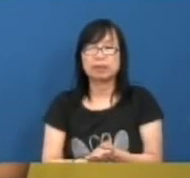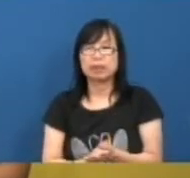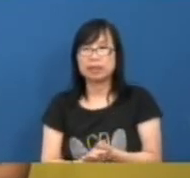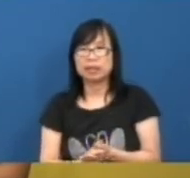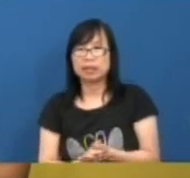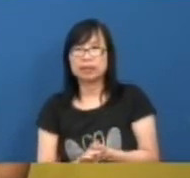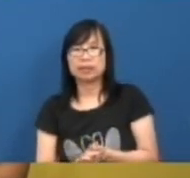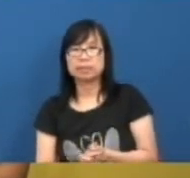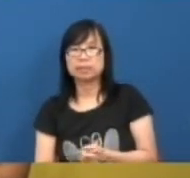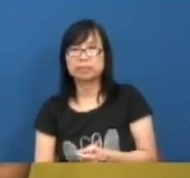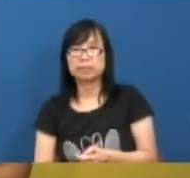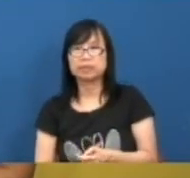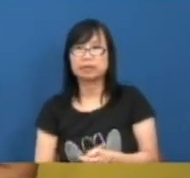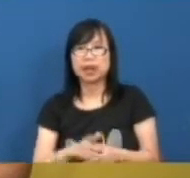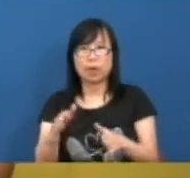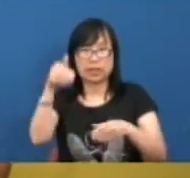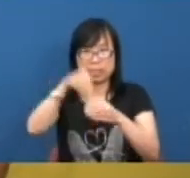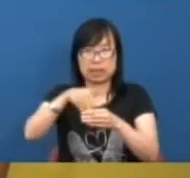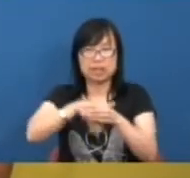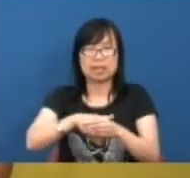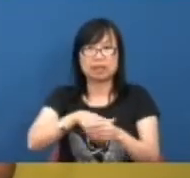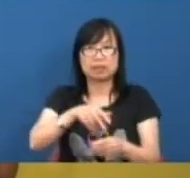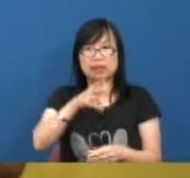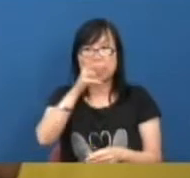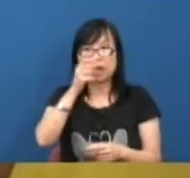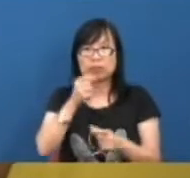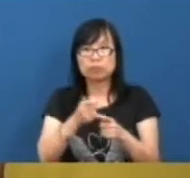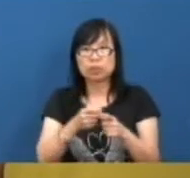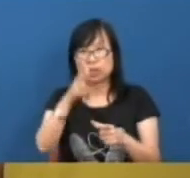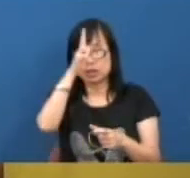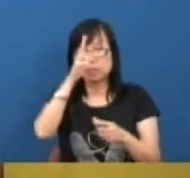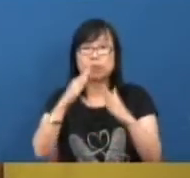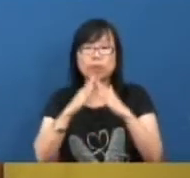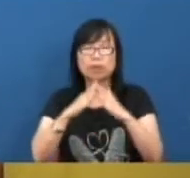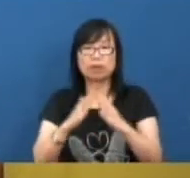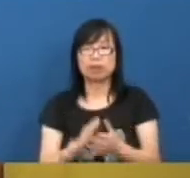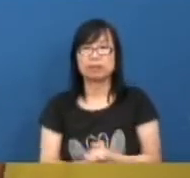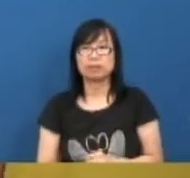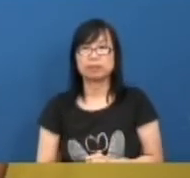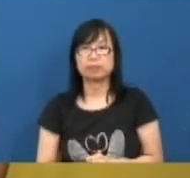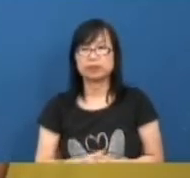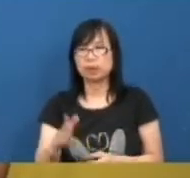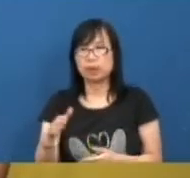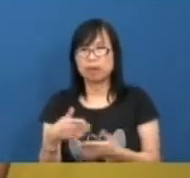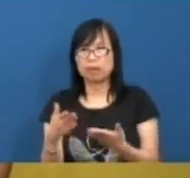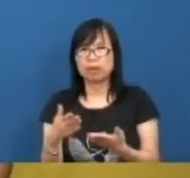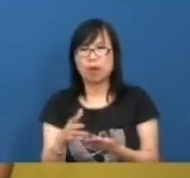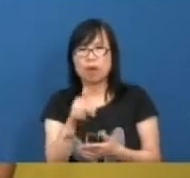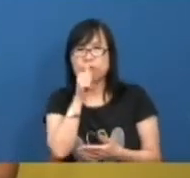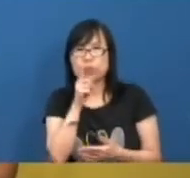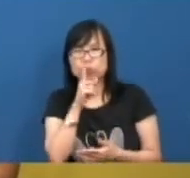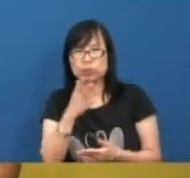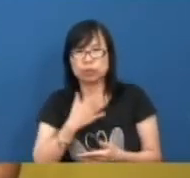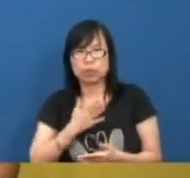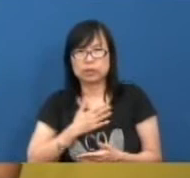你申請定間公屋啦。所以其實整體來說你亦都好難怪嘅，即係父母亦都好擔心